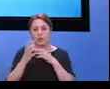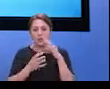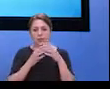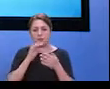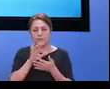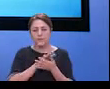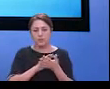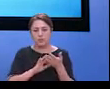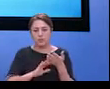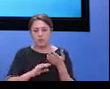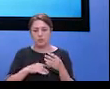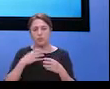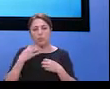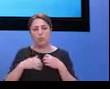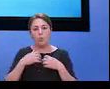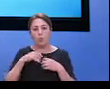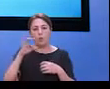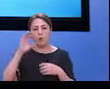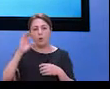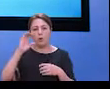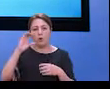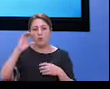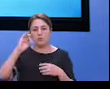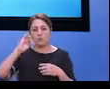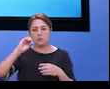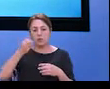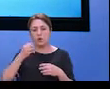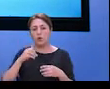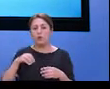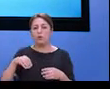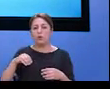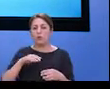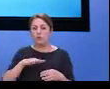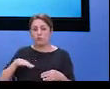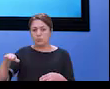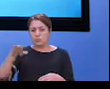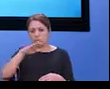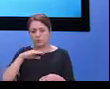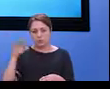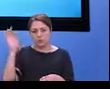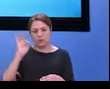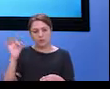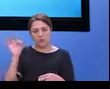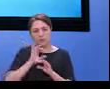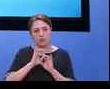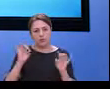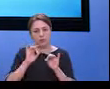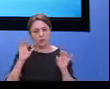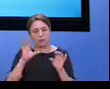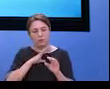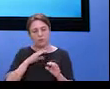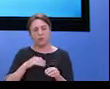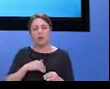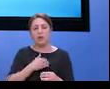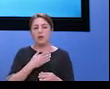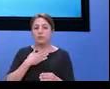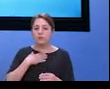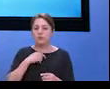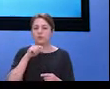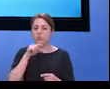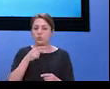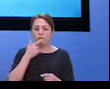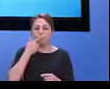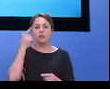асарида бизнинг Орта Осия, яъни ўлкамиз ҳақида маълумотлар берган экан. Биз бундан фахрлансак артиди.